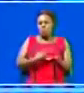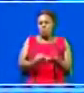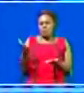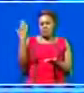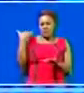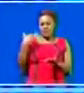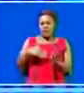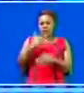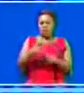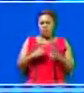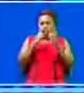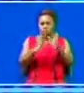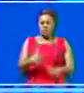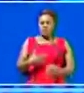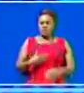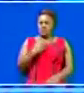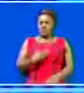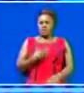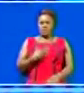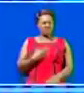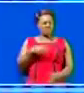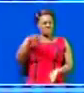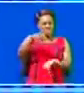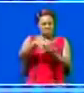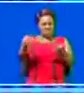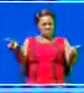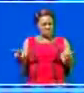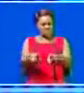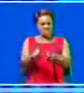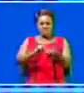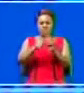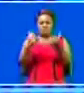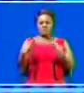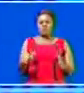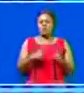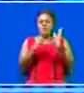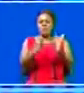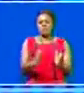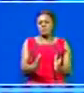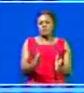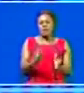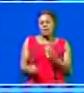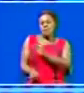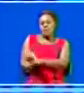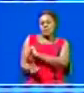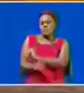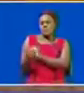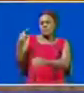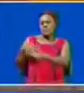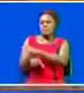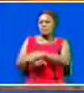baada ya wanahabari wetu kuzuru eneo hilo bado hali imesalia vivyo. Rachel Mwigai anaarifu.